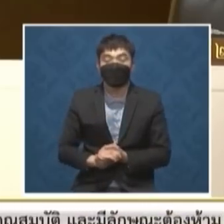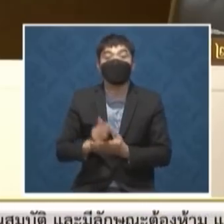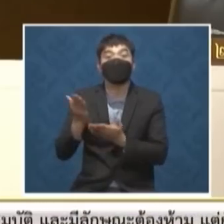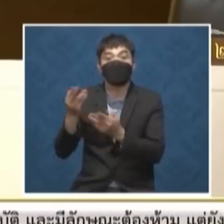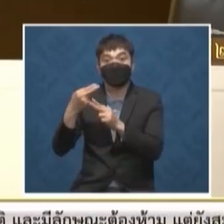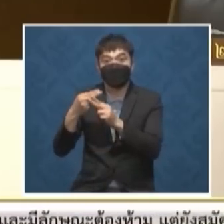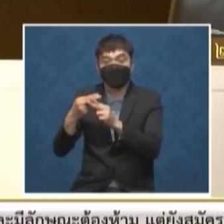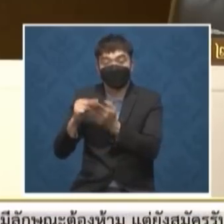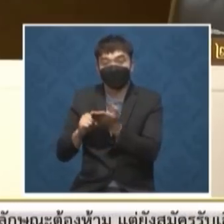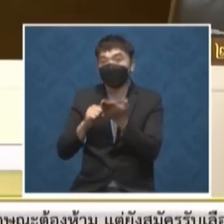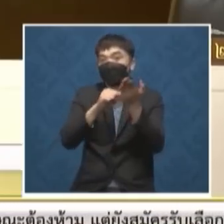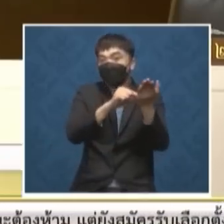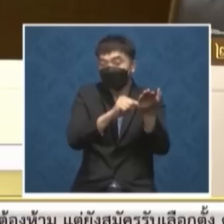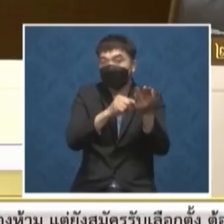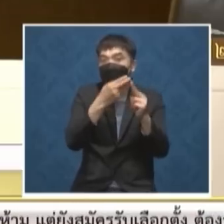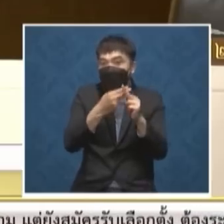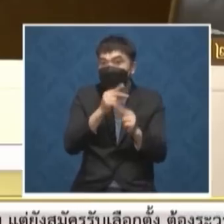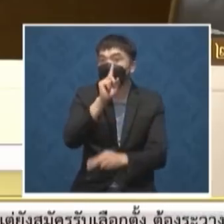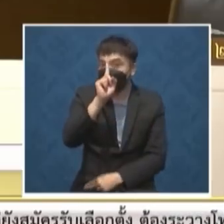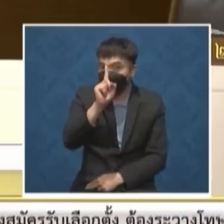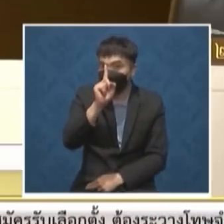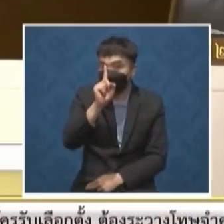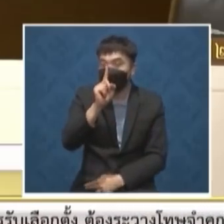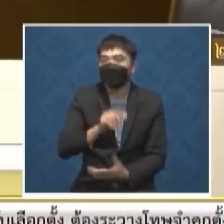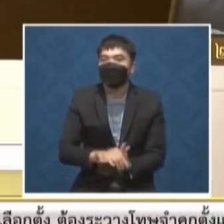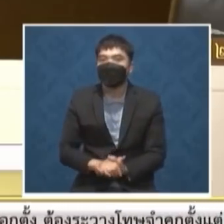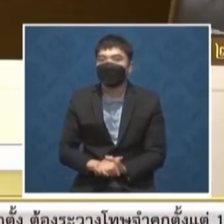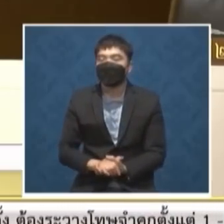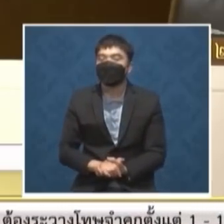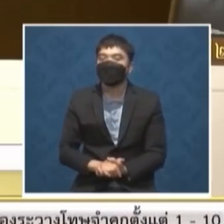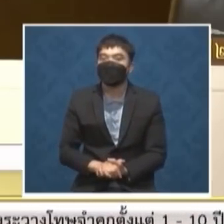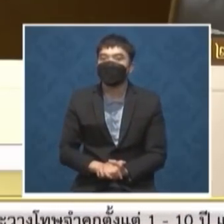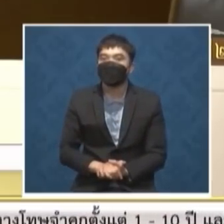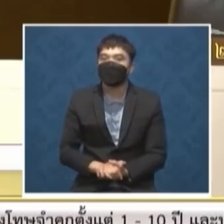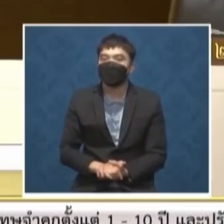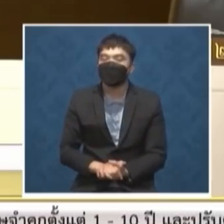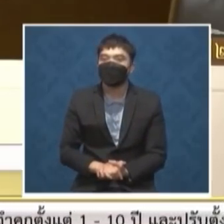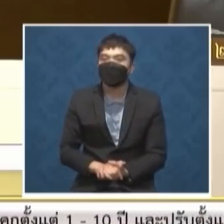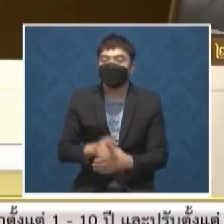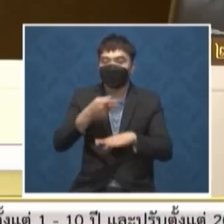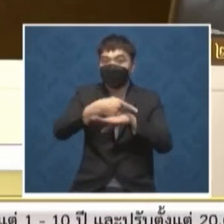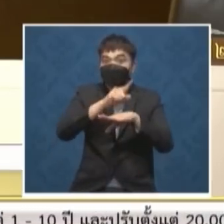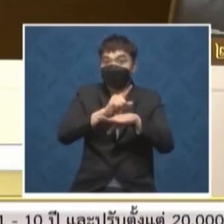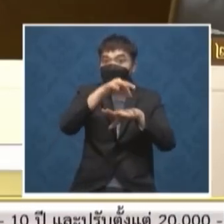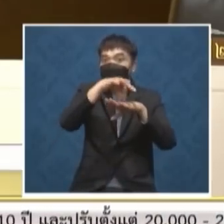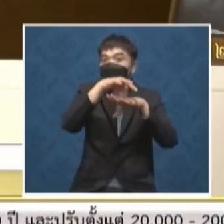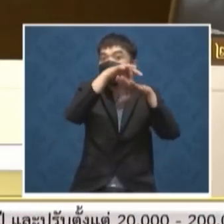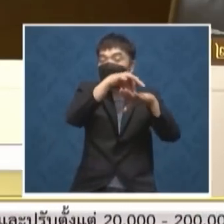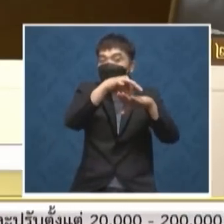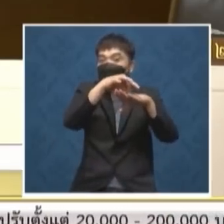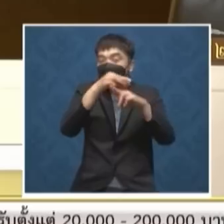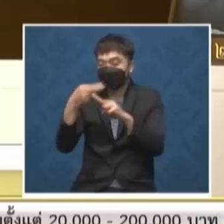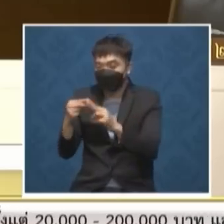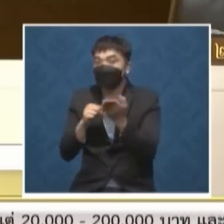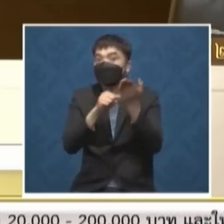อย จะโหวตให้มั้ย คือผมตอบไม่ได้นะครับเพราะว่าแต่ละคนเนี่ยต้องรับผิดชอบในสิ่งที่ตัดสินใ